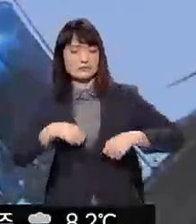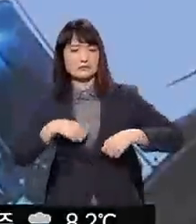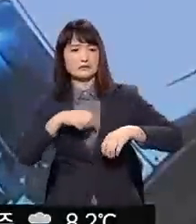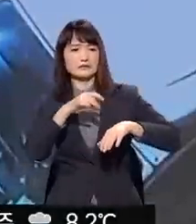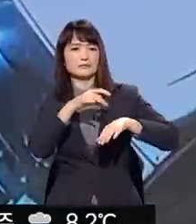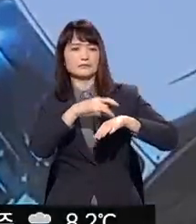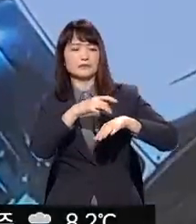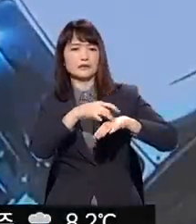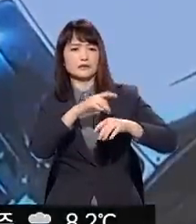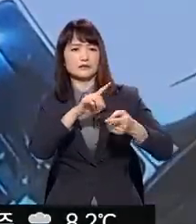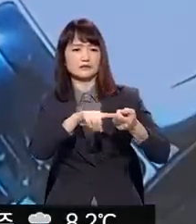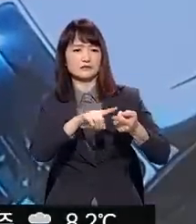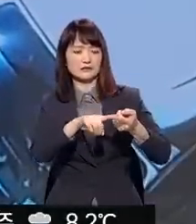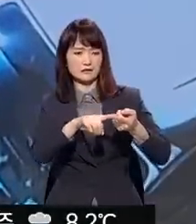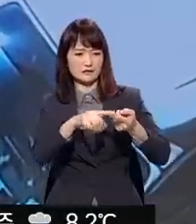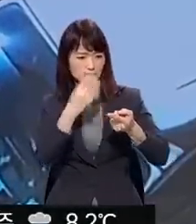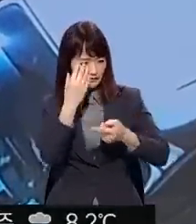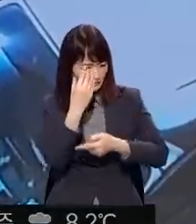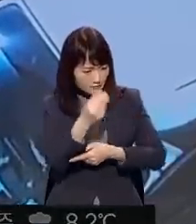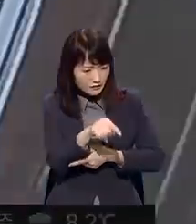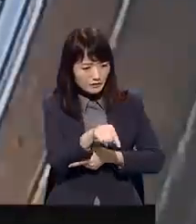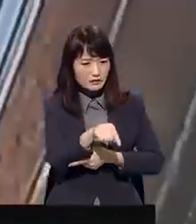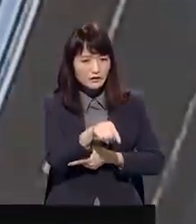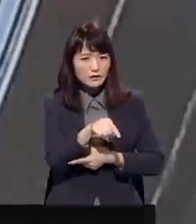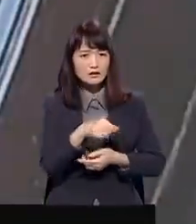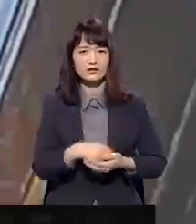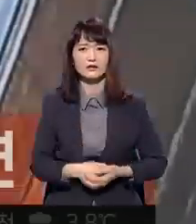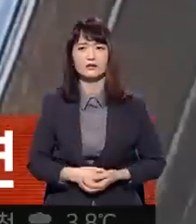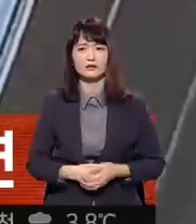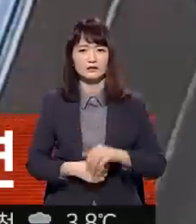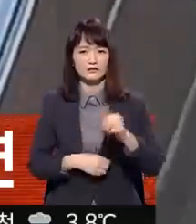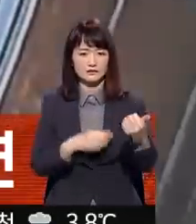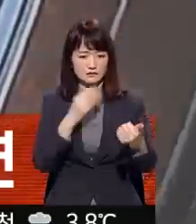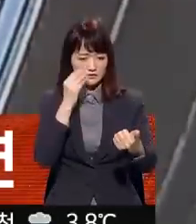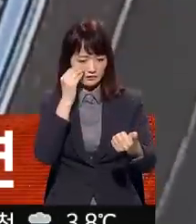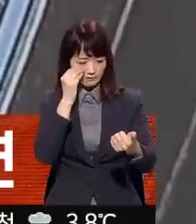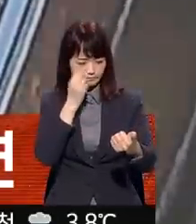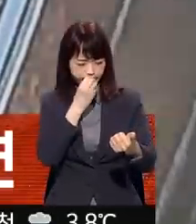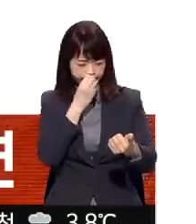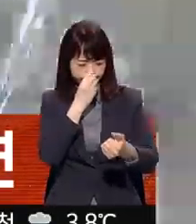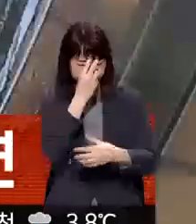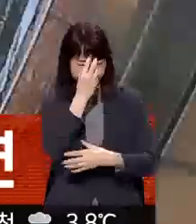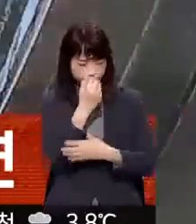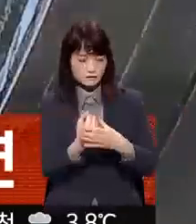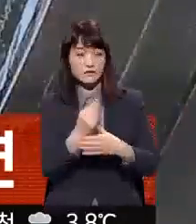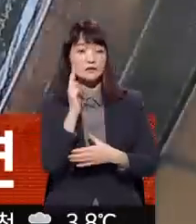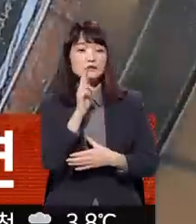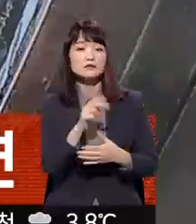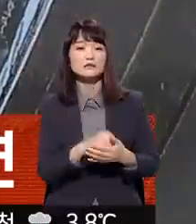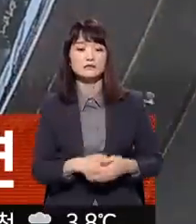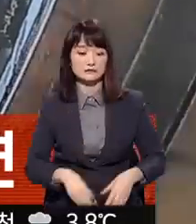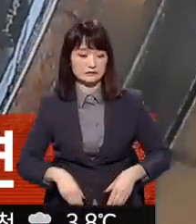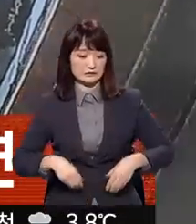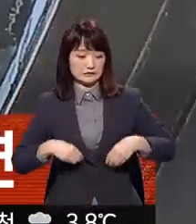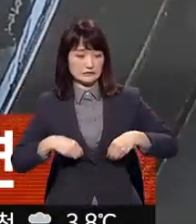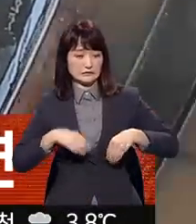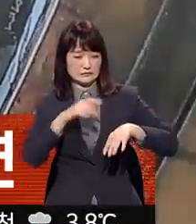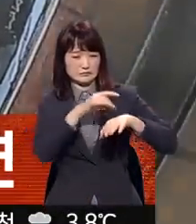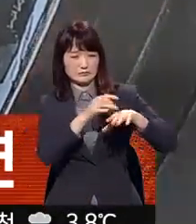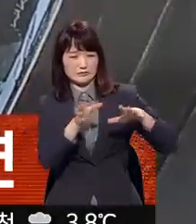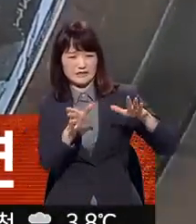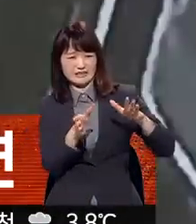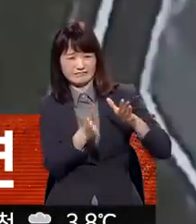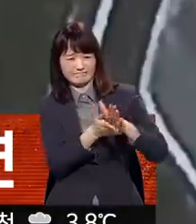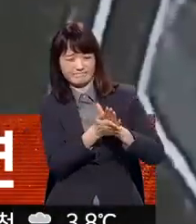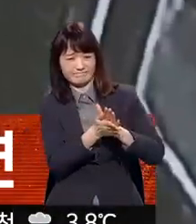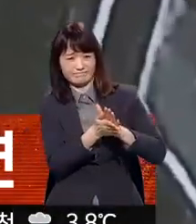시신을 발견을 했다고 하고요. 너무 이게 시신 부패가 심해서 이불하고 이 백골이 떨어지지 않는 정도로